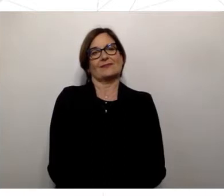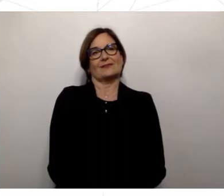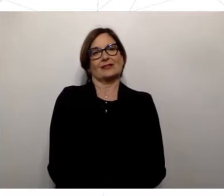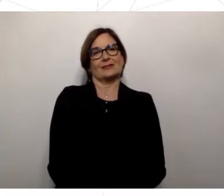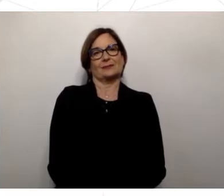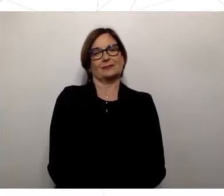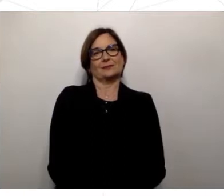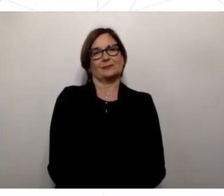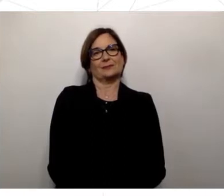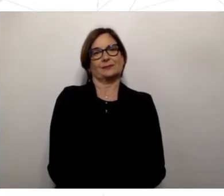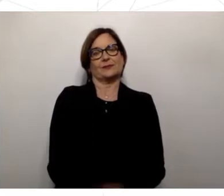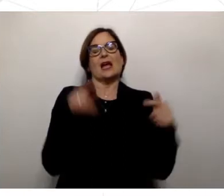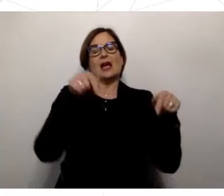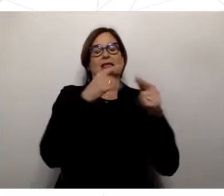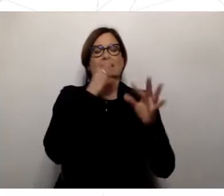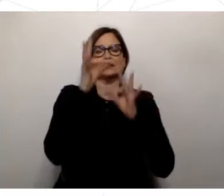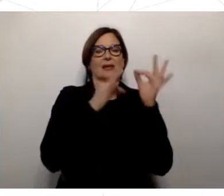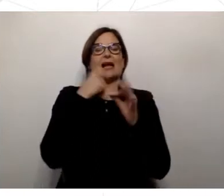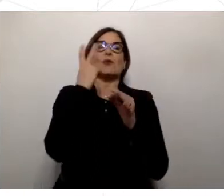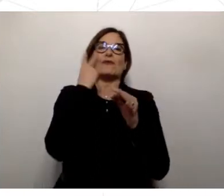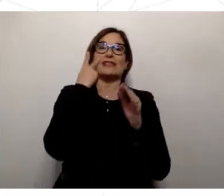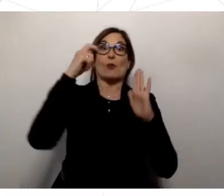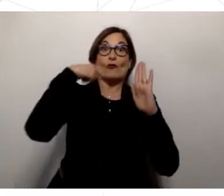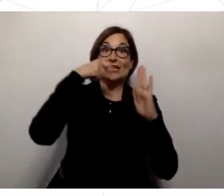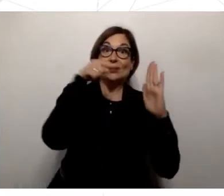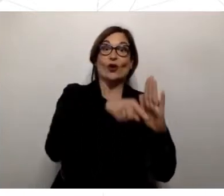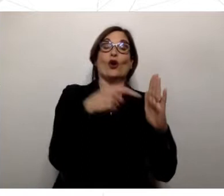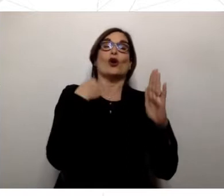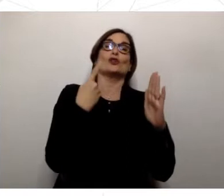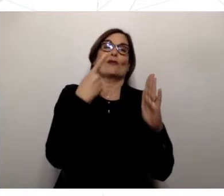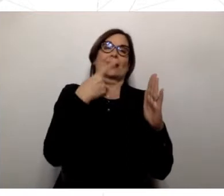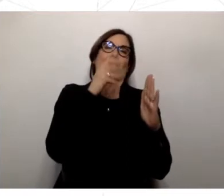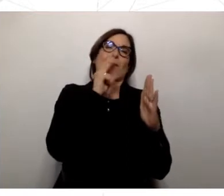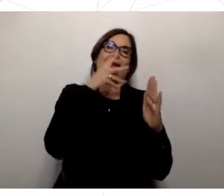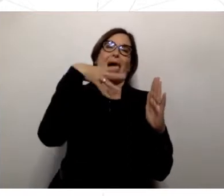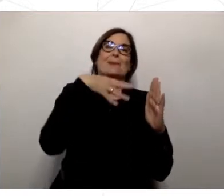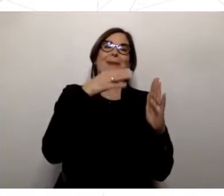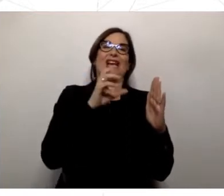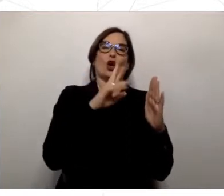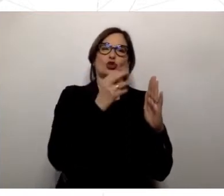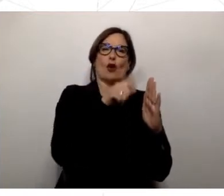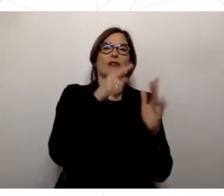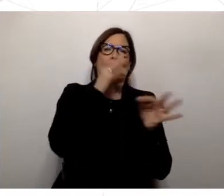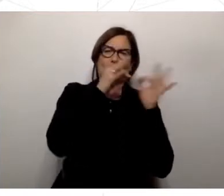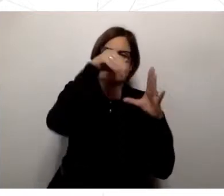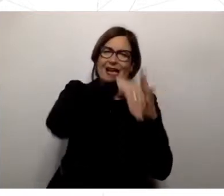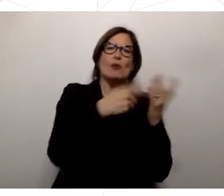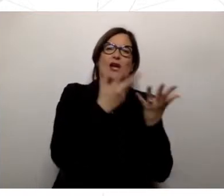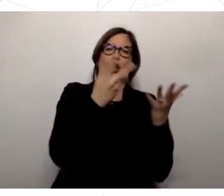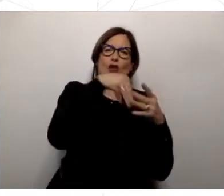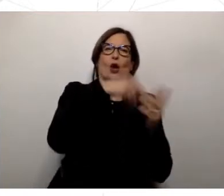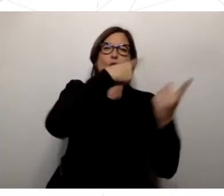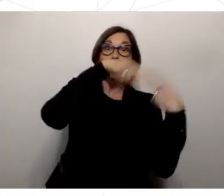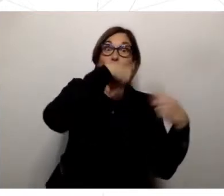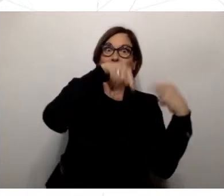preciso di cosa si tratta, in modo molto migliore rispetto a quanto potrei fare io adesso. Poi nella seconda parte, nella seconda sessione,